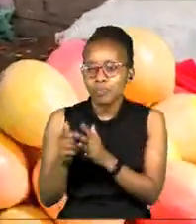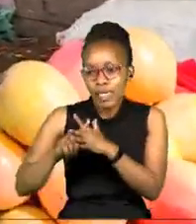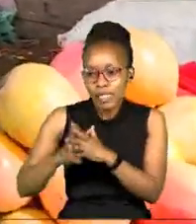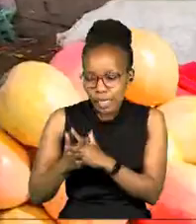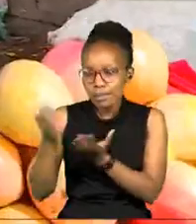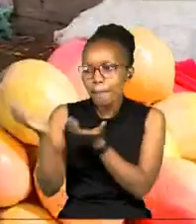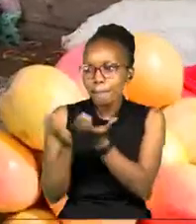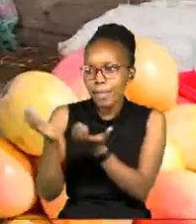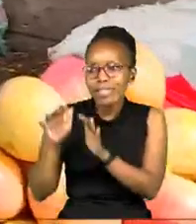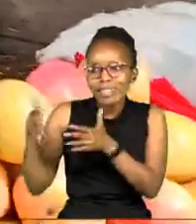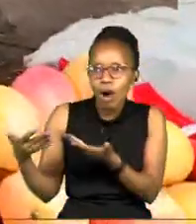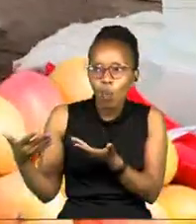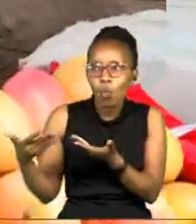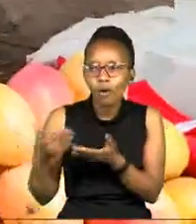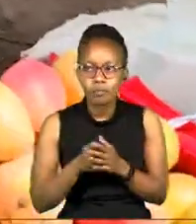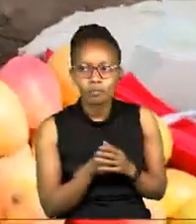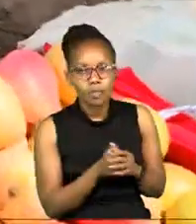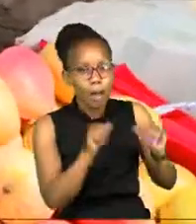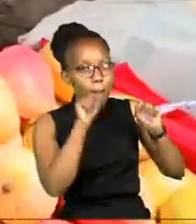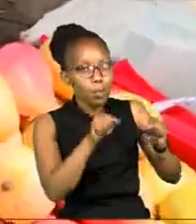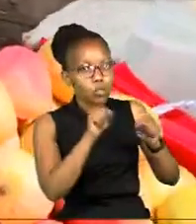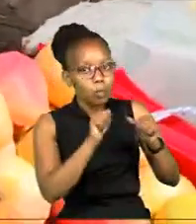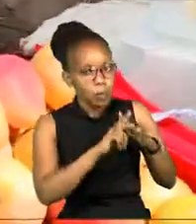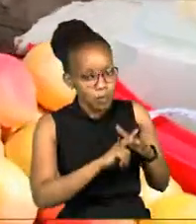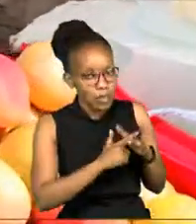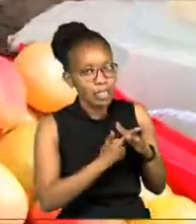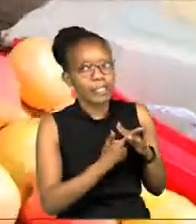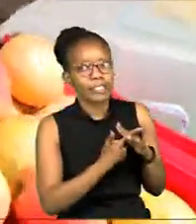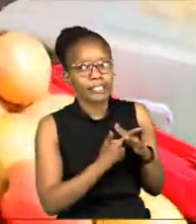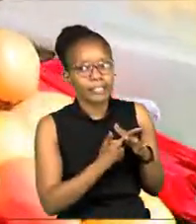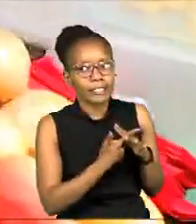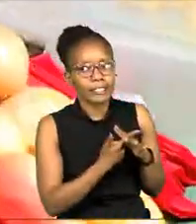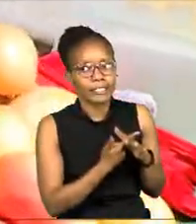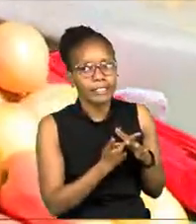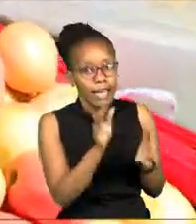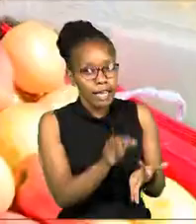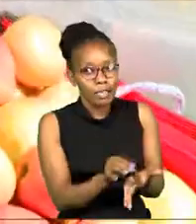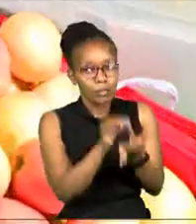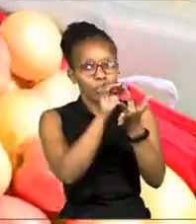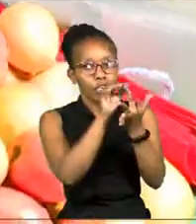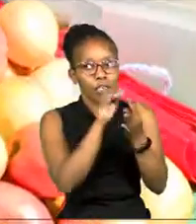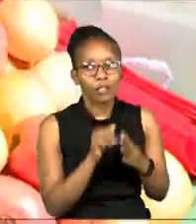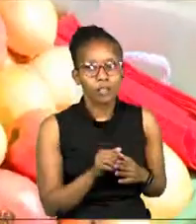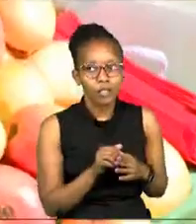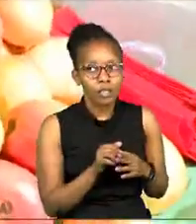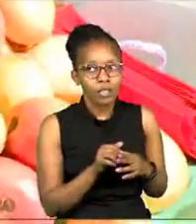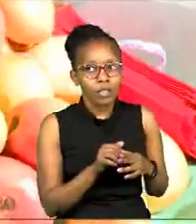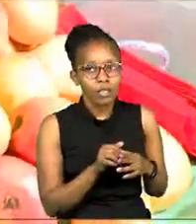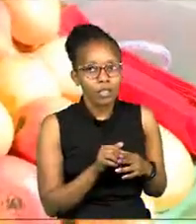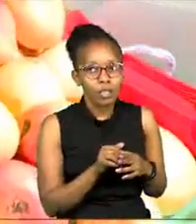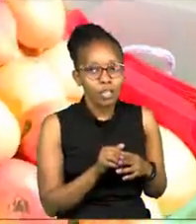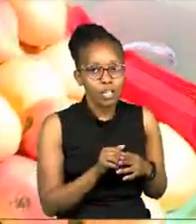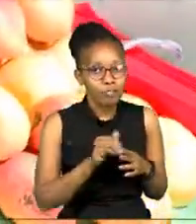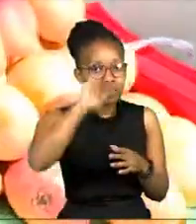hii biashara? Unaweza anzisha hii biashara? Kama sana sana kama usubiri kwa barabara na city